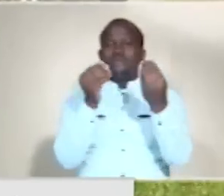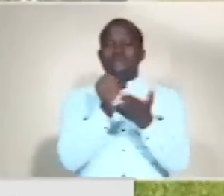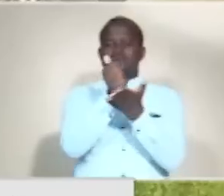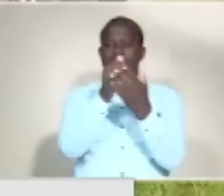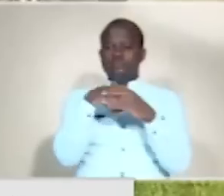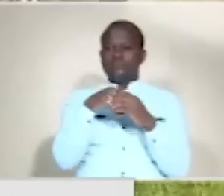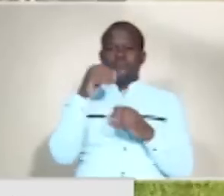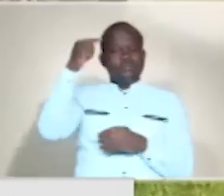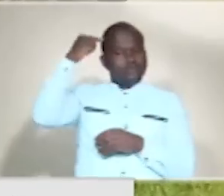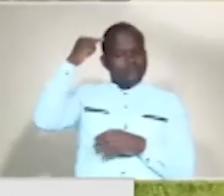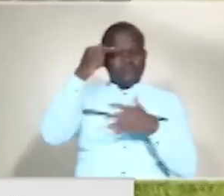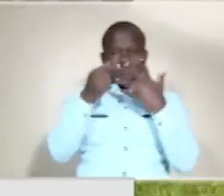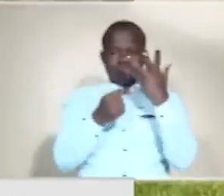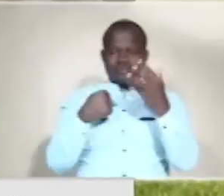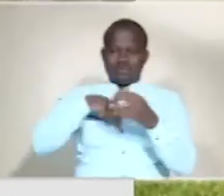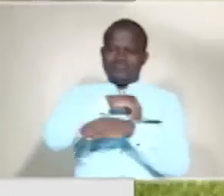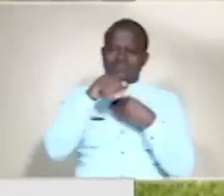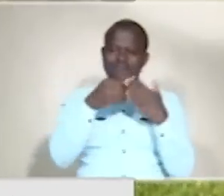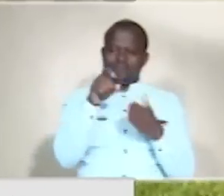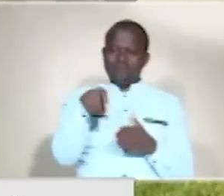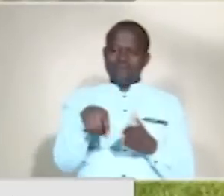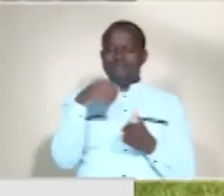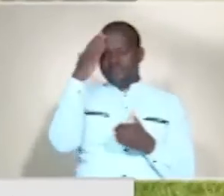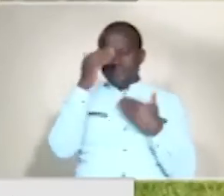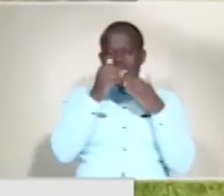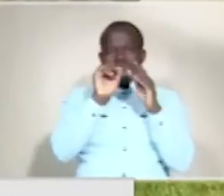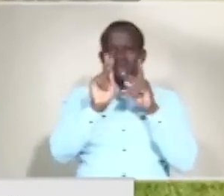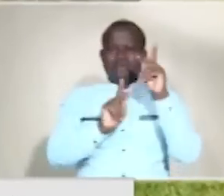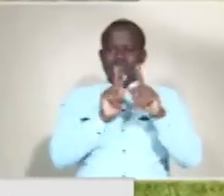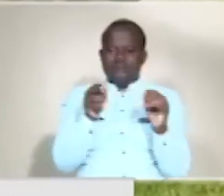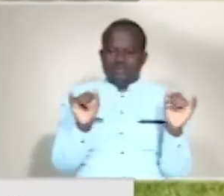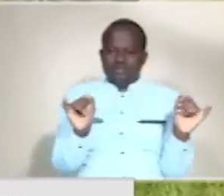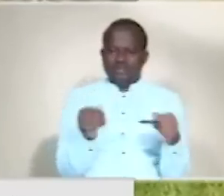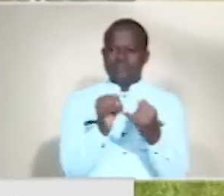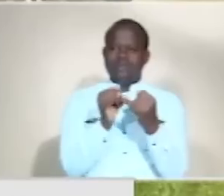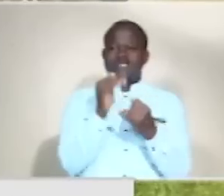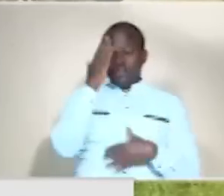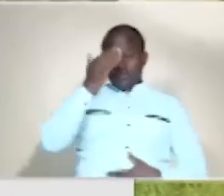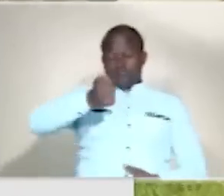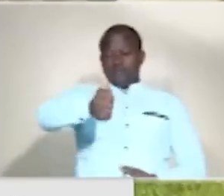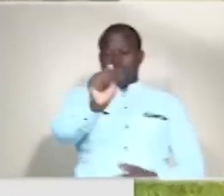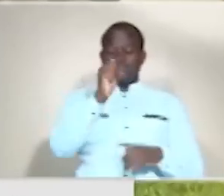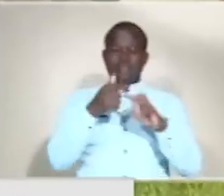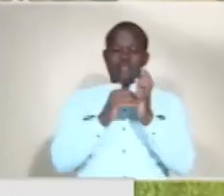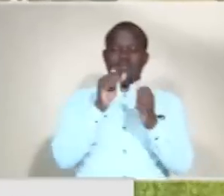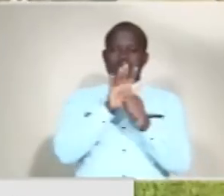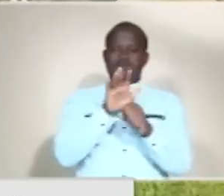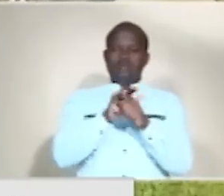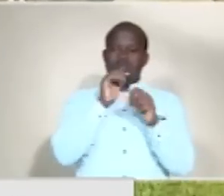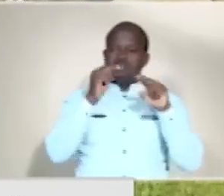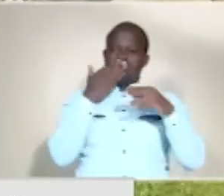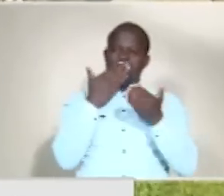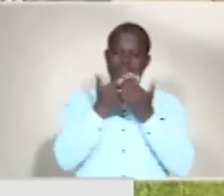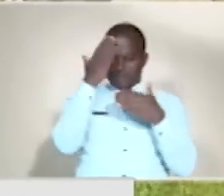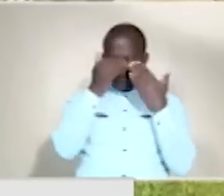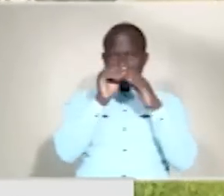mu by'imyumvire icyo kintu kirakenewe kuko abantu usanga bagerageza kwimenya ariko akenshi ntibigenda neza kuko